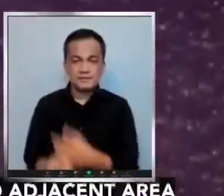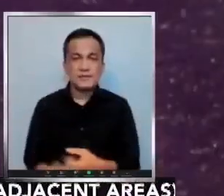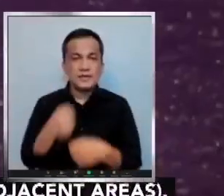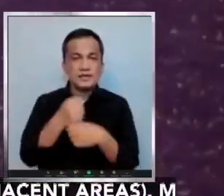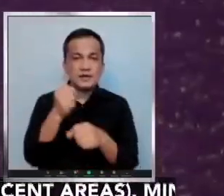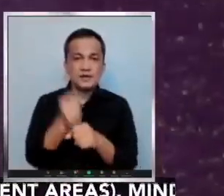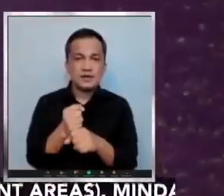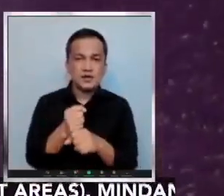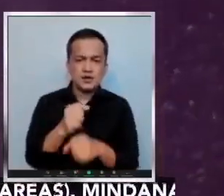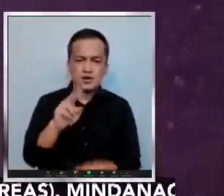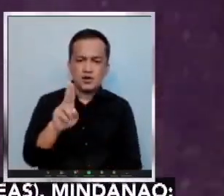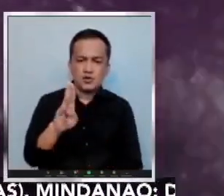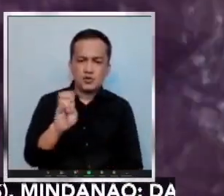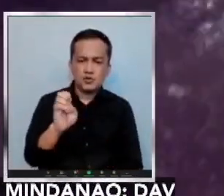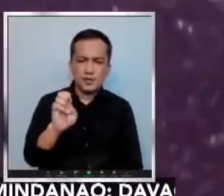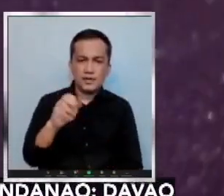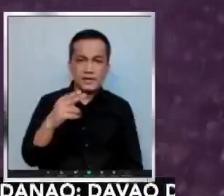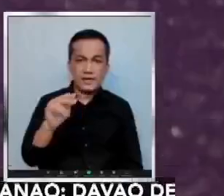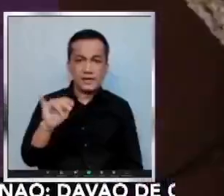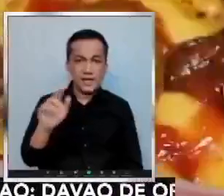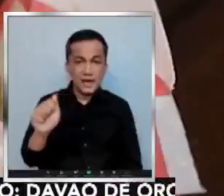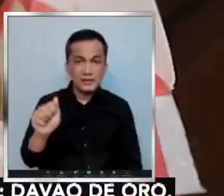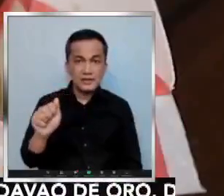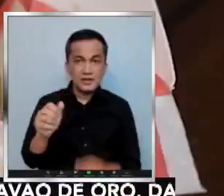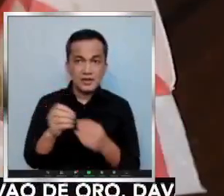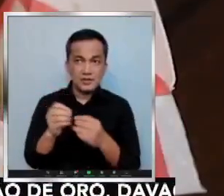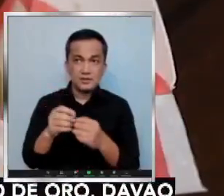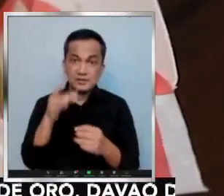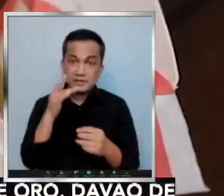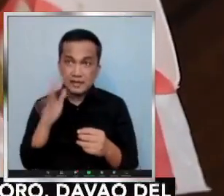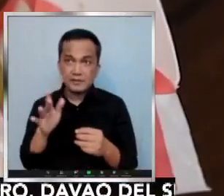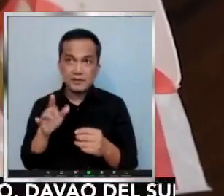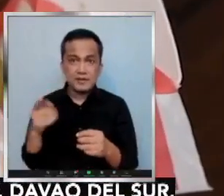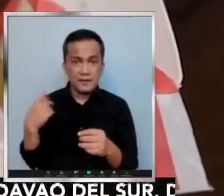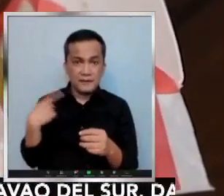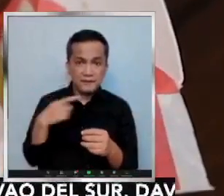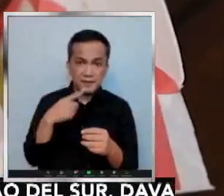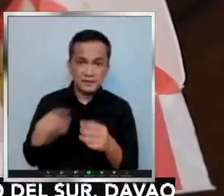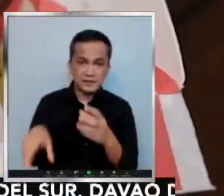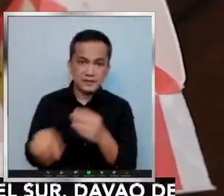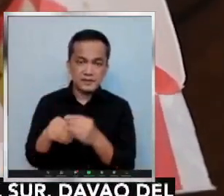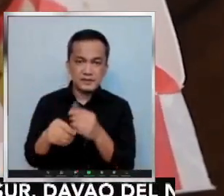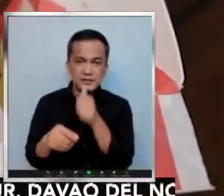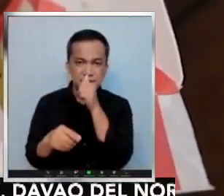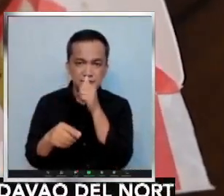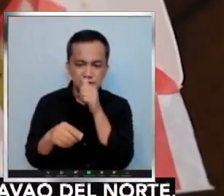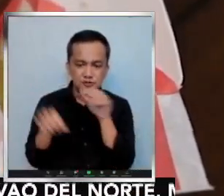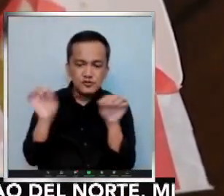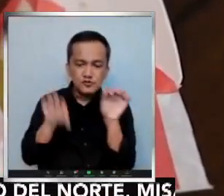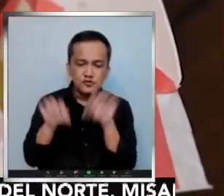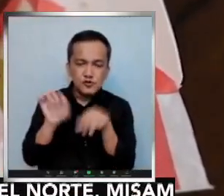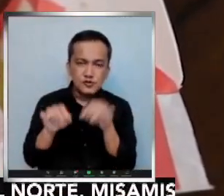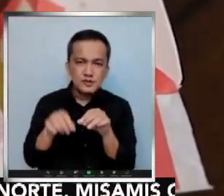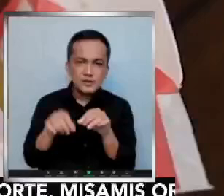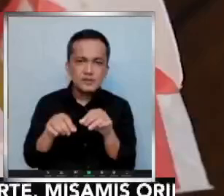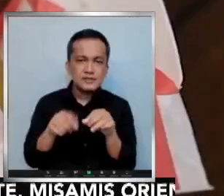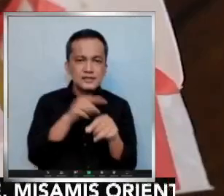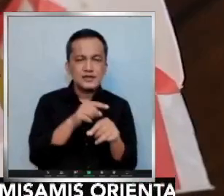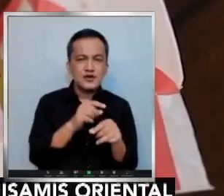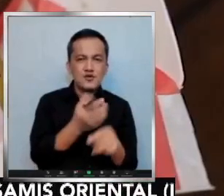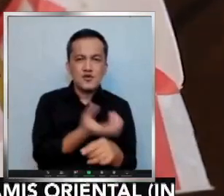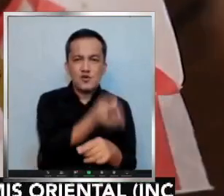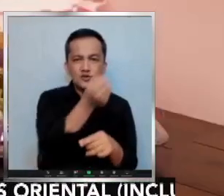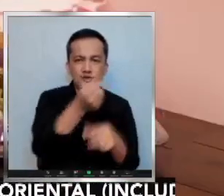halaya. At para raw mas pasarapin ang mga ito, mayroon din daw itong secret sauce na recipe rin ni Chef Jace. It's mostly